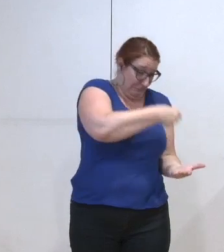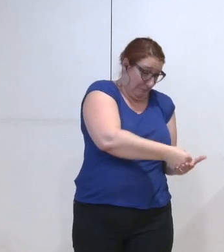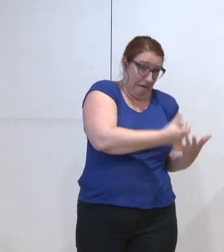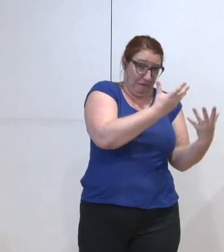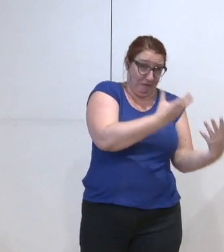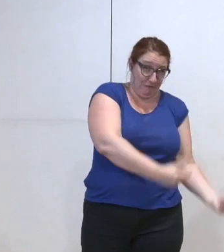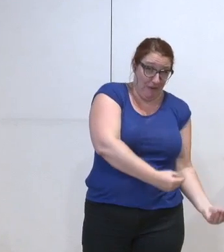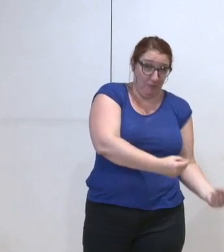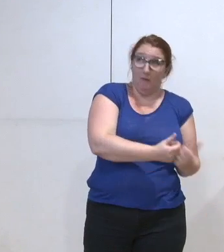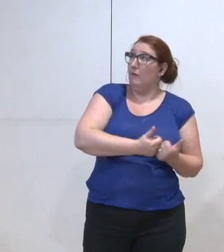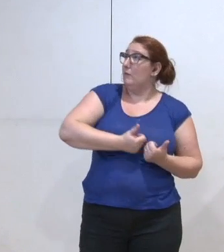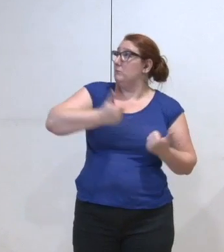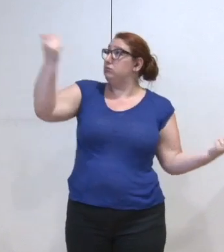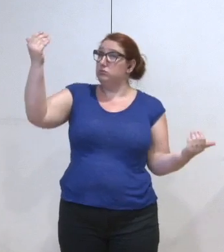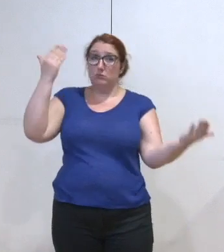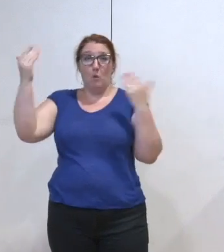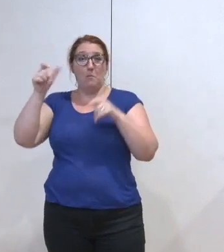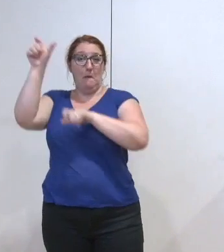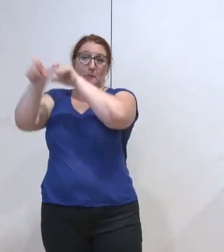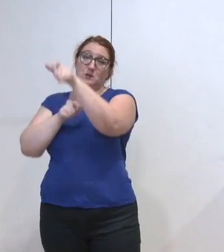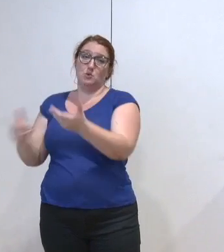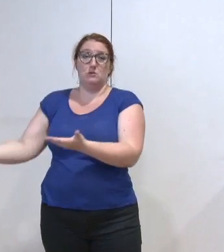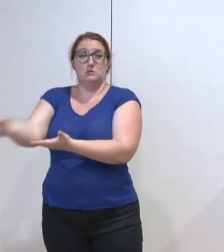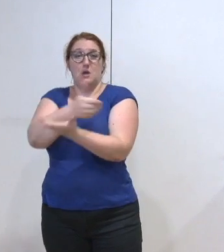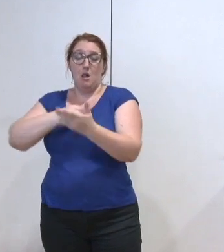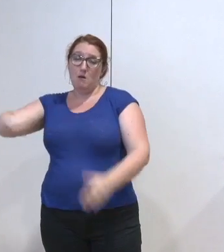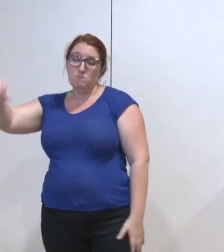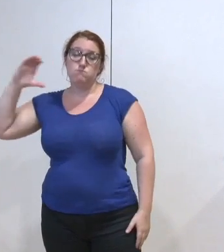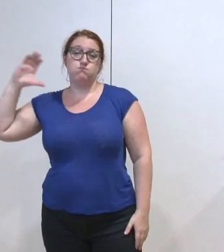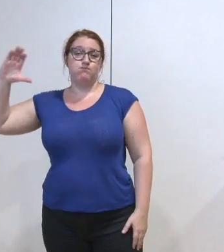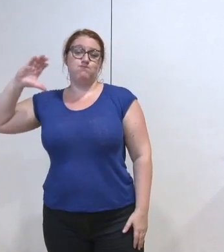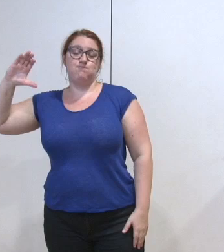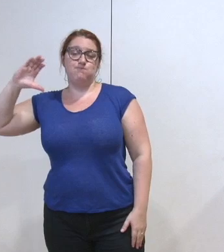élevée des revenus les plus élevé dans ce secteur de la